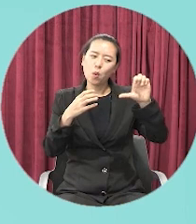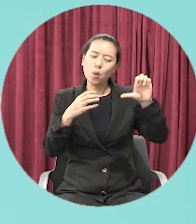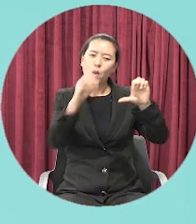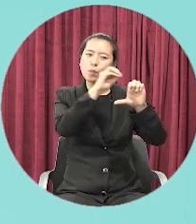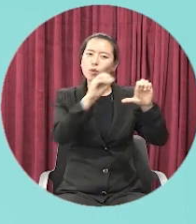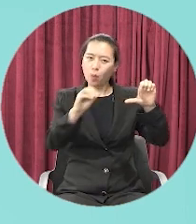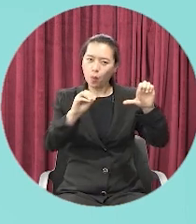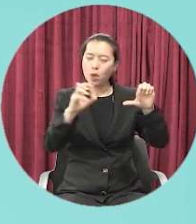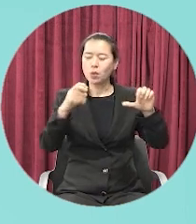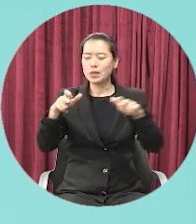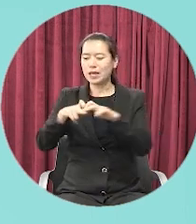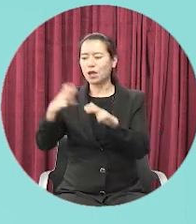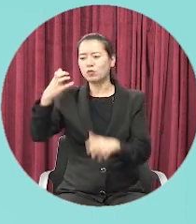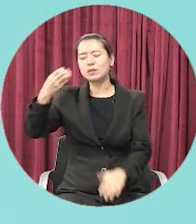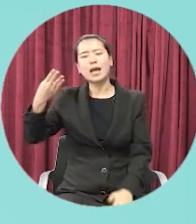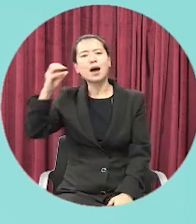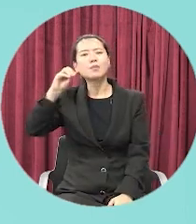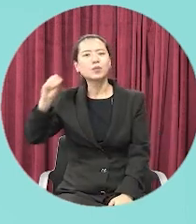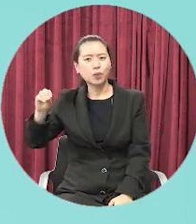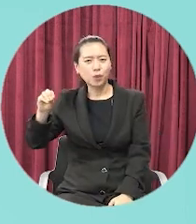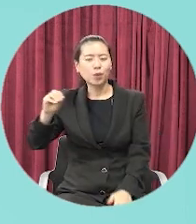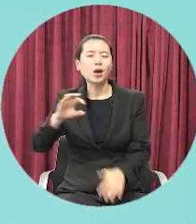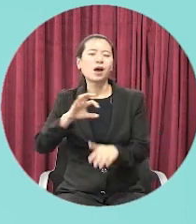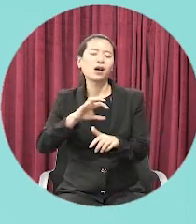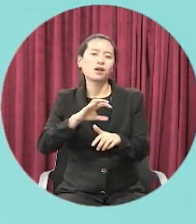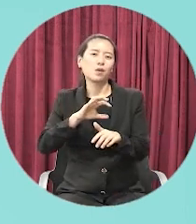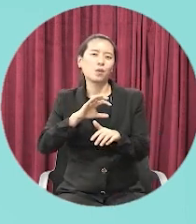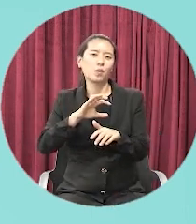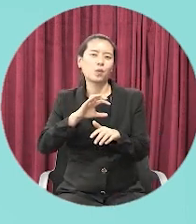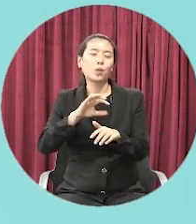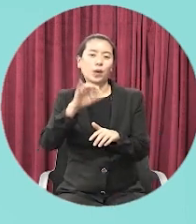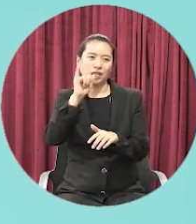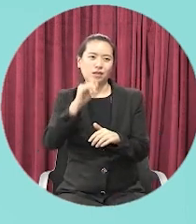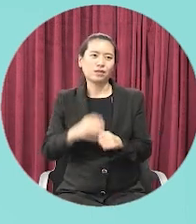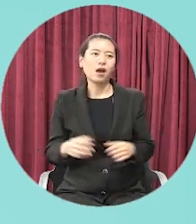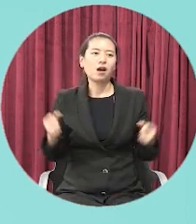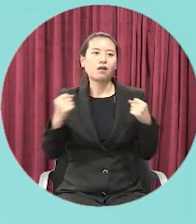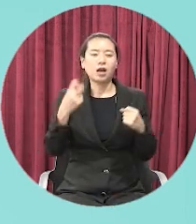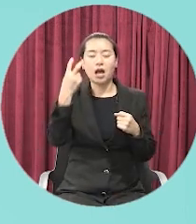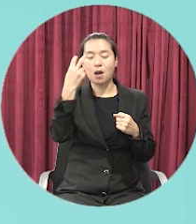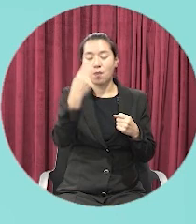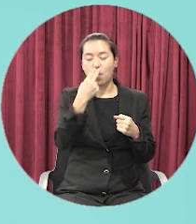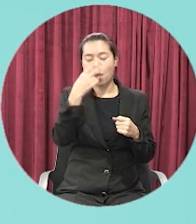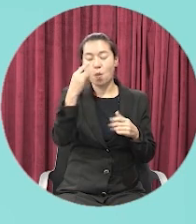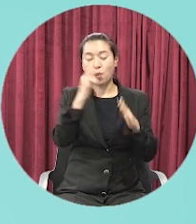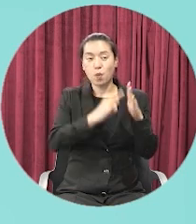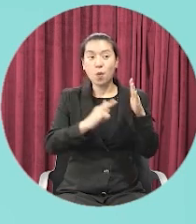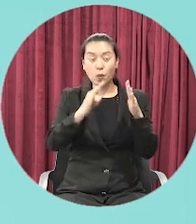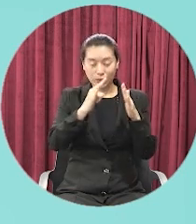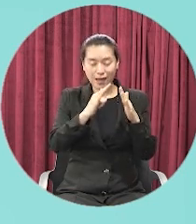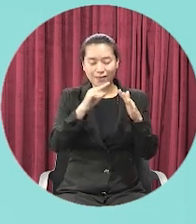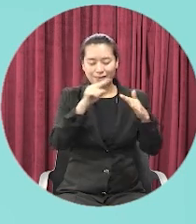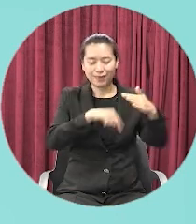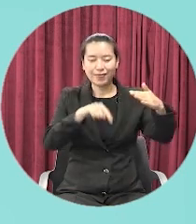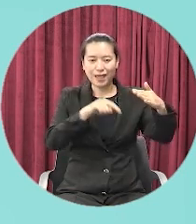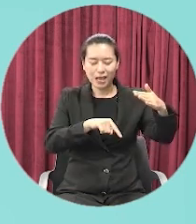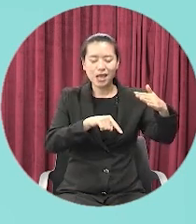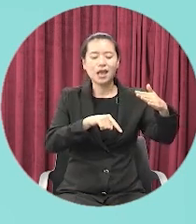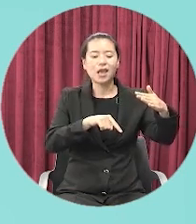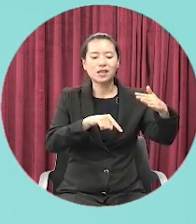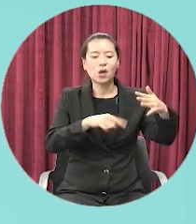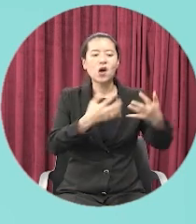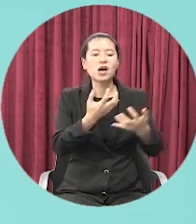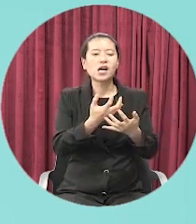를 외국시 보습 의료용 하거든요 그래서 저희가 건강보험공단 해 자 개인전 술자의 로그 데이터의